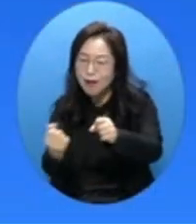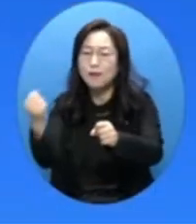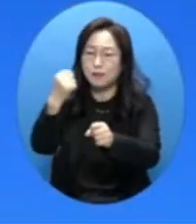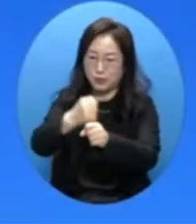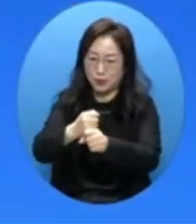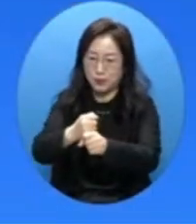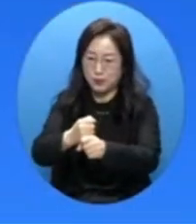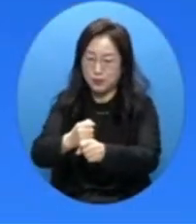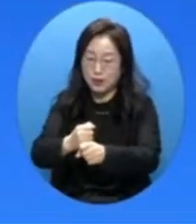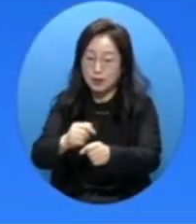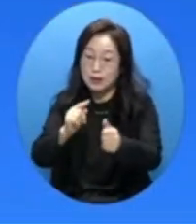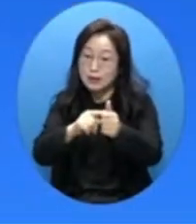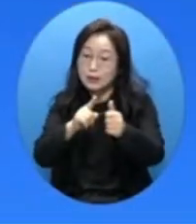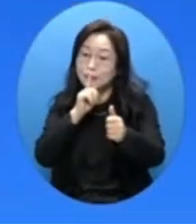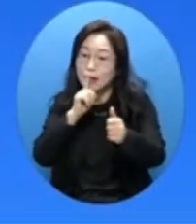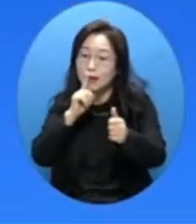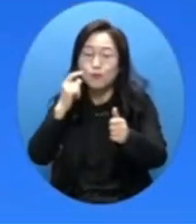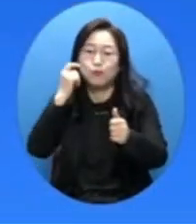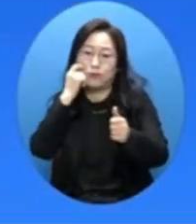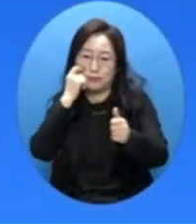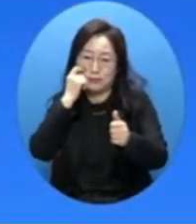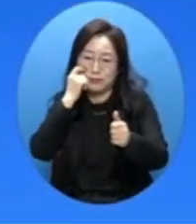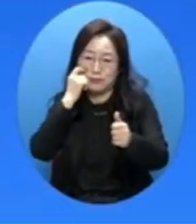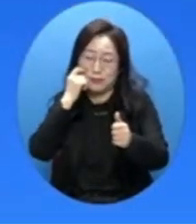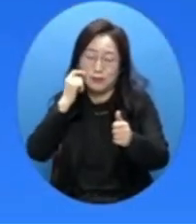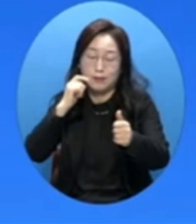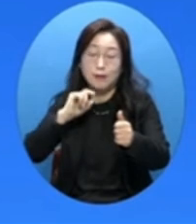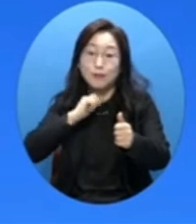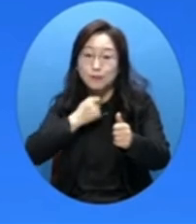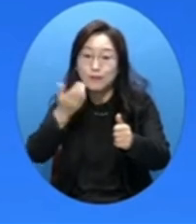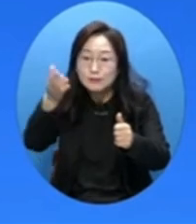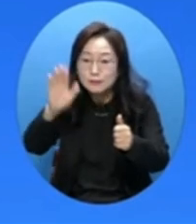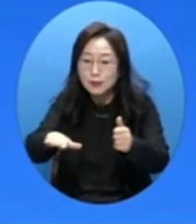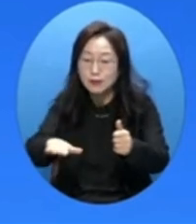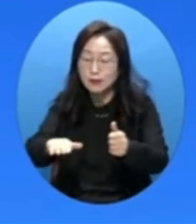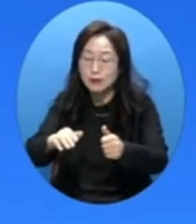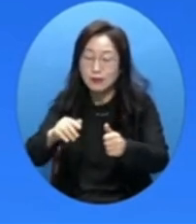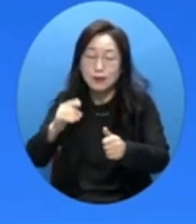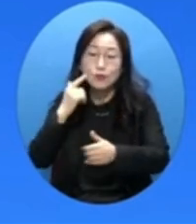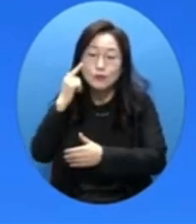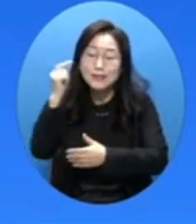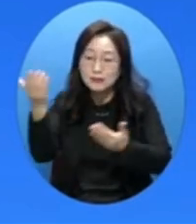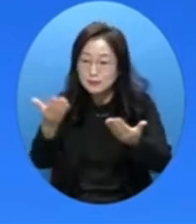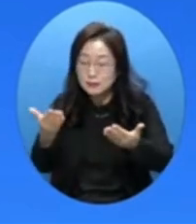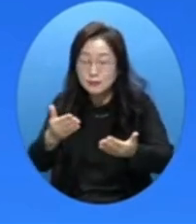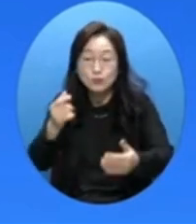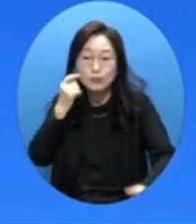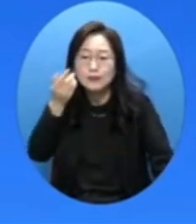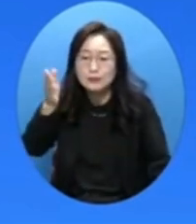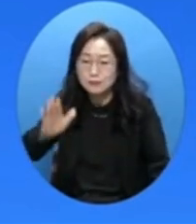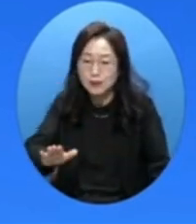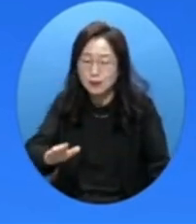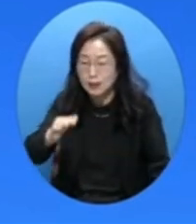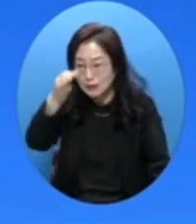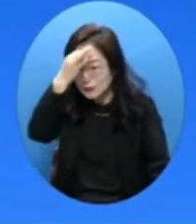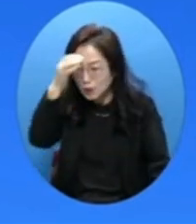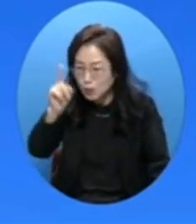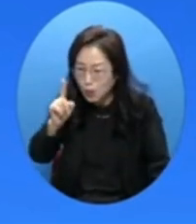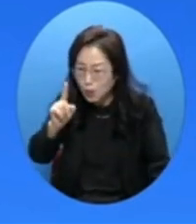비록 본인 말은 못하고 비록 본인이 목회는 못하지만 내게 주신 재능으로 주님을 섬기기 원합니다.